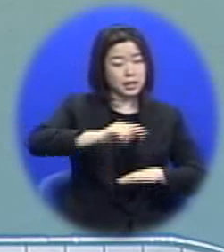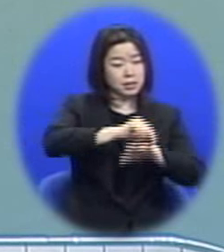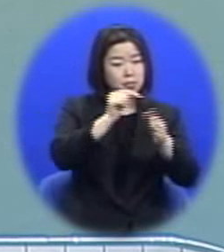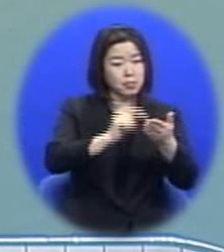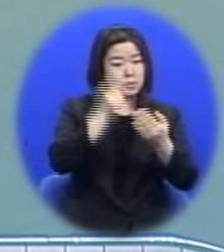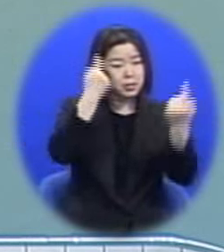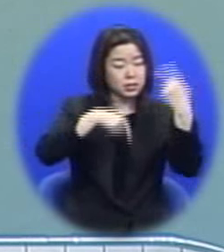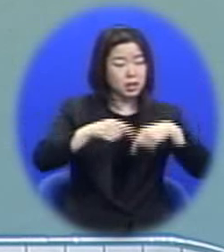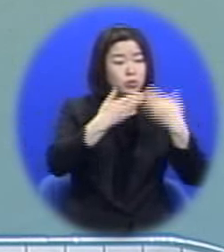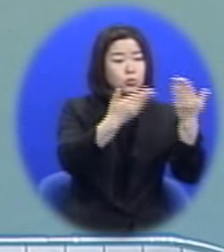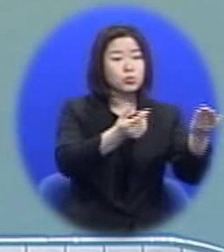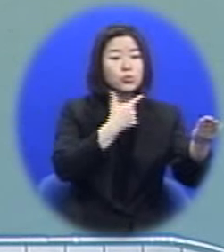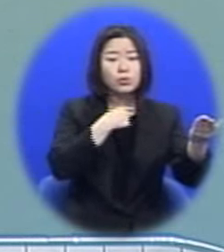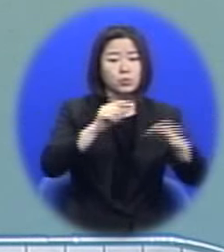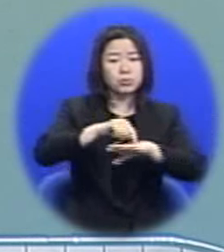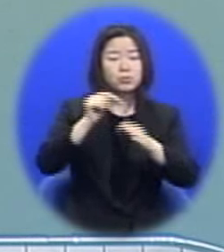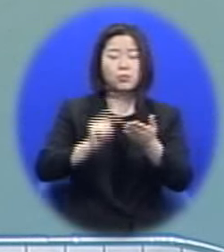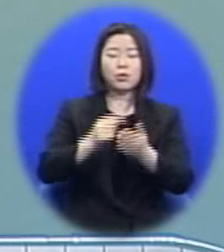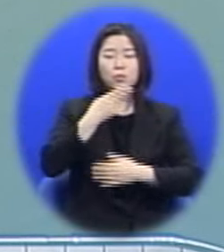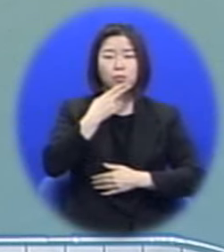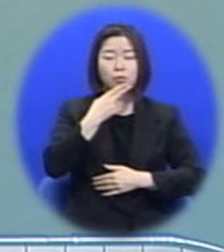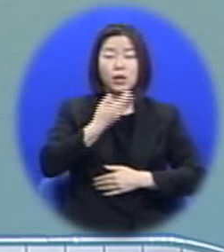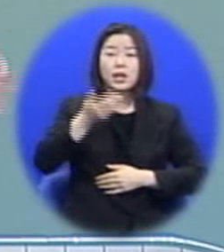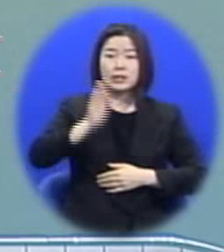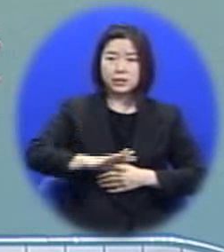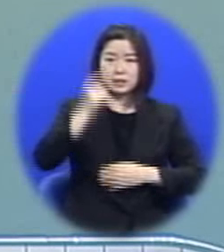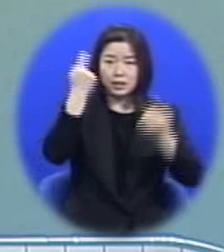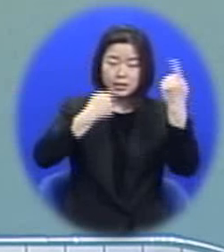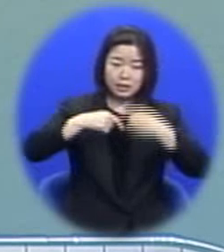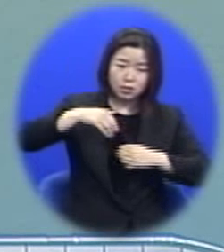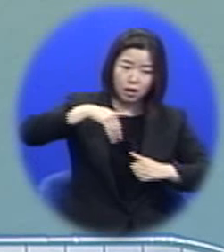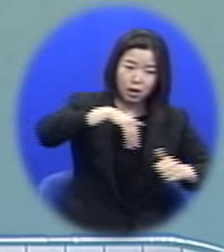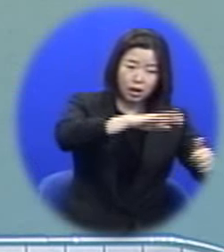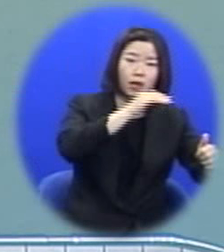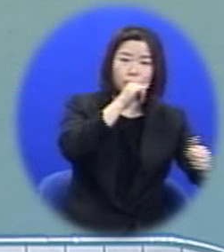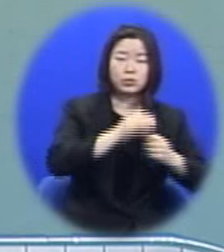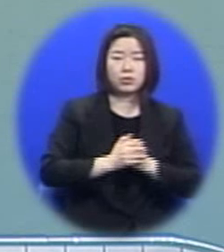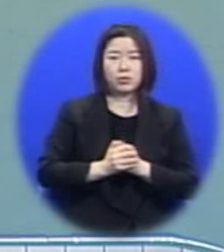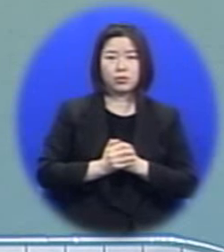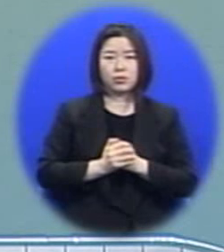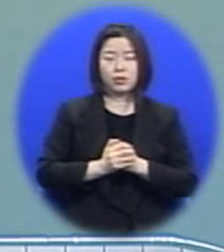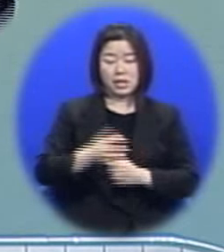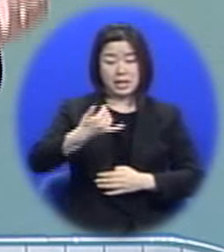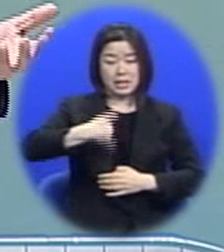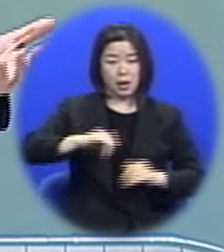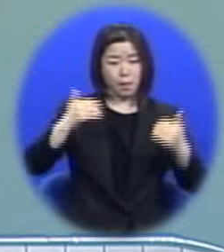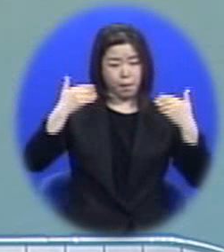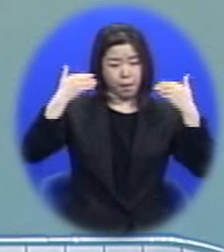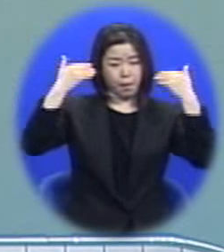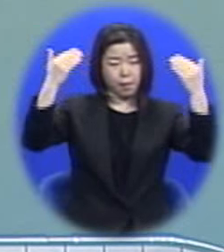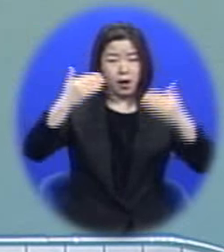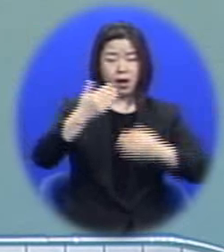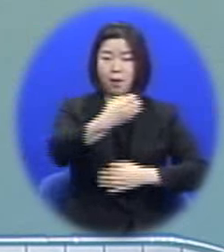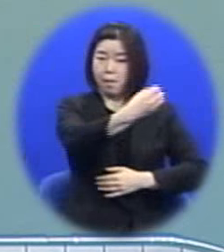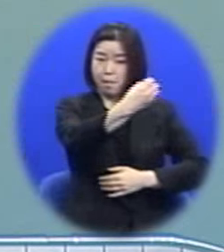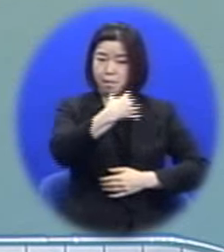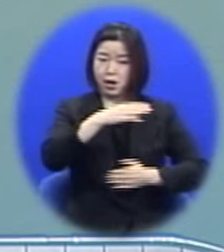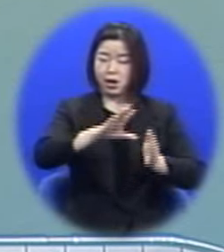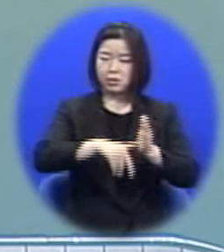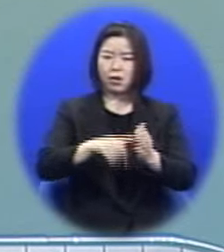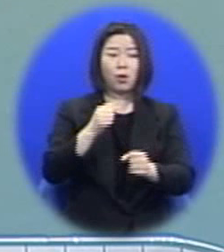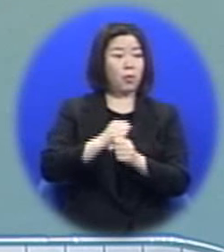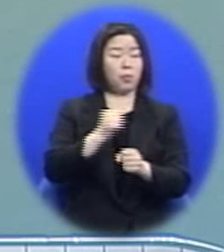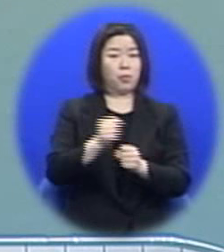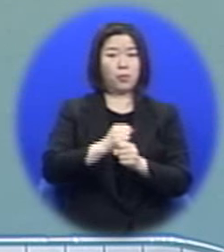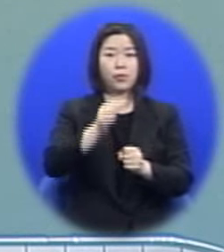주고 싶은 생각은 조금도 없었어요. 그런데 그냥 상처가 간 거예요. 자녀들이 나중에 이야기할 때 당황스러운